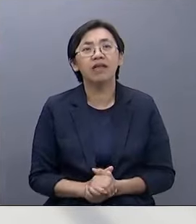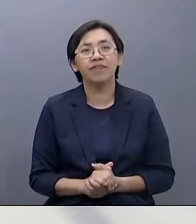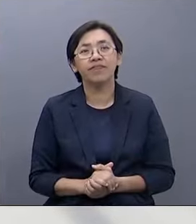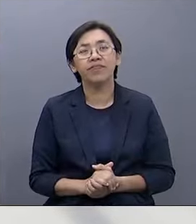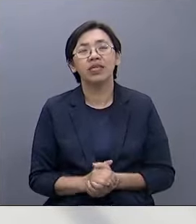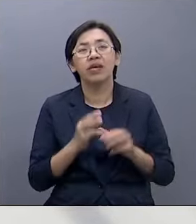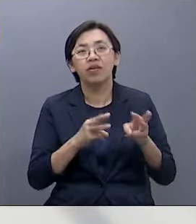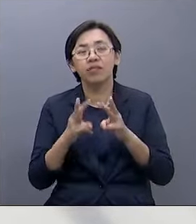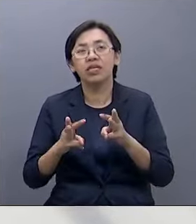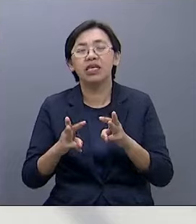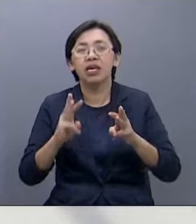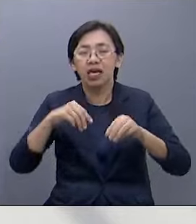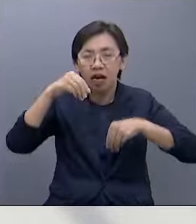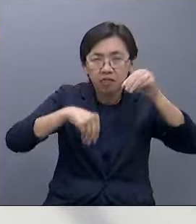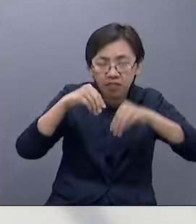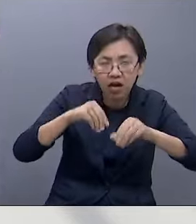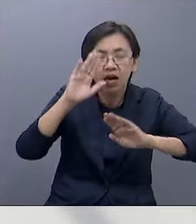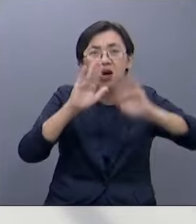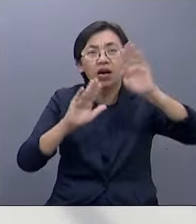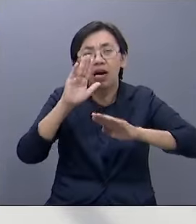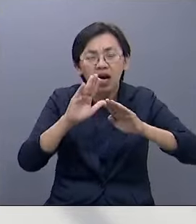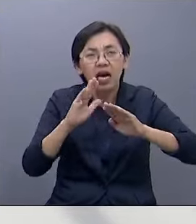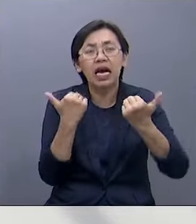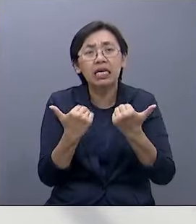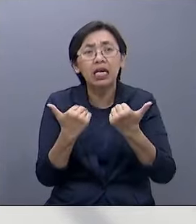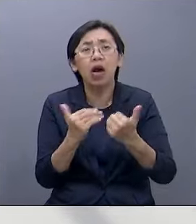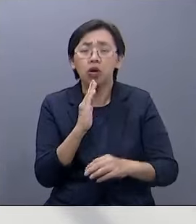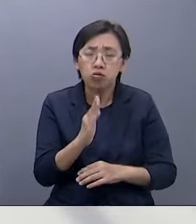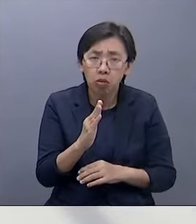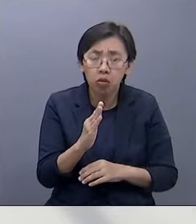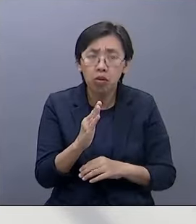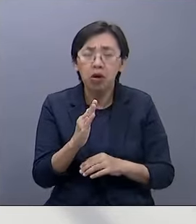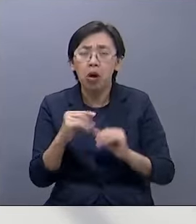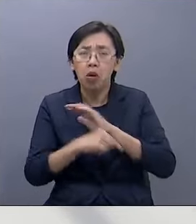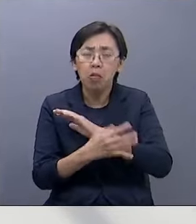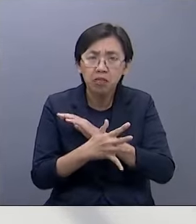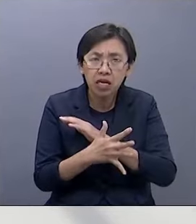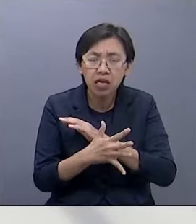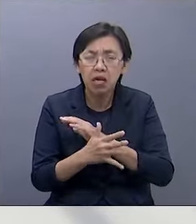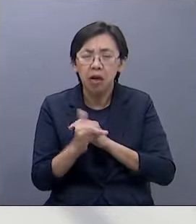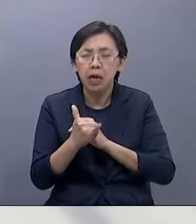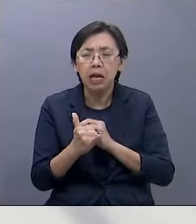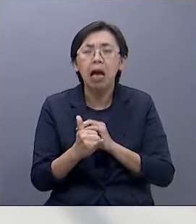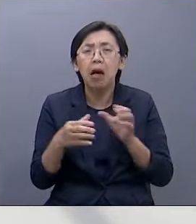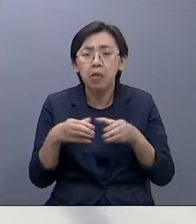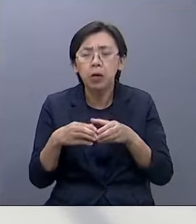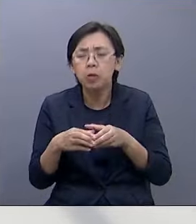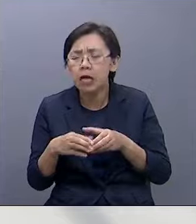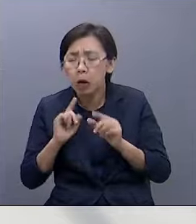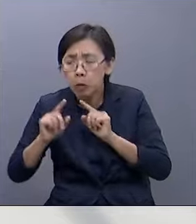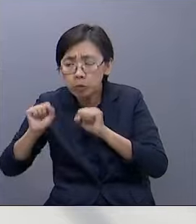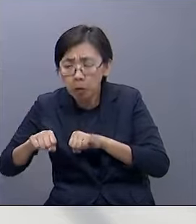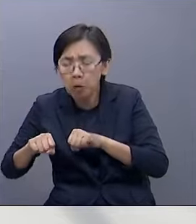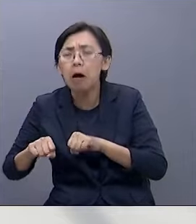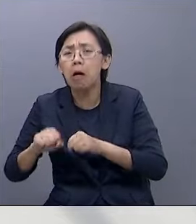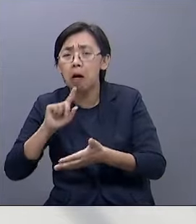กระบวนการเลือกครั้งนี้มันโปร่งใสไม่ทุจริตหรือว่ามีข้อควรสงสัยถึงการจัดตั้งอย่างเป็นระบบให้ได้มาซึ่งสวด้วยหรือเปล่า